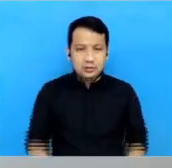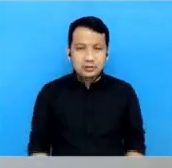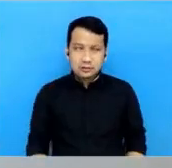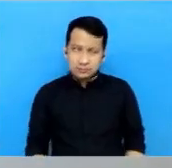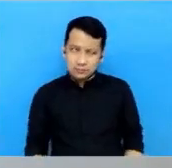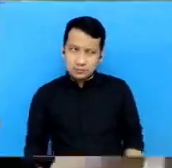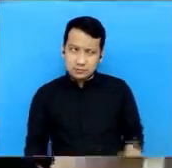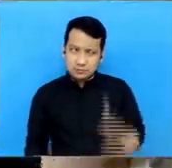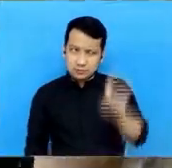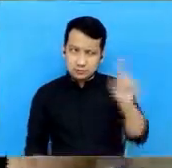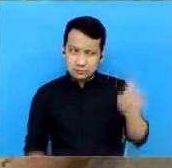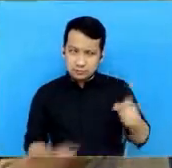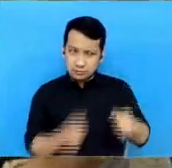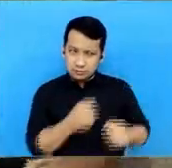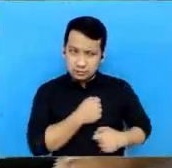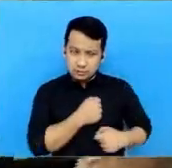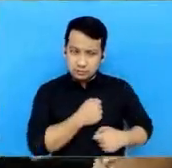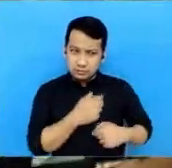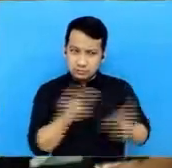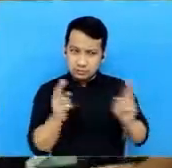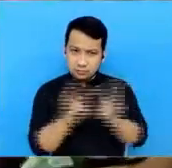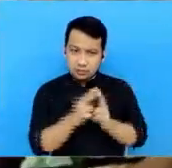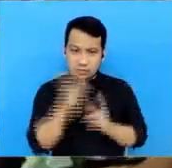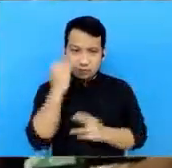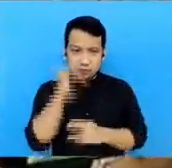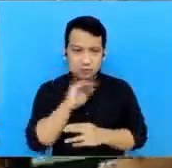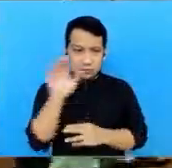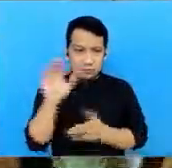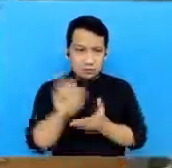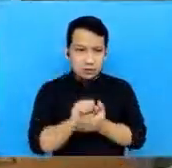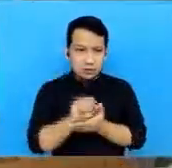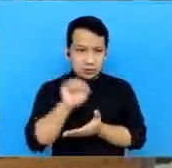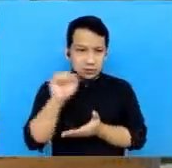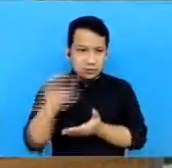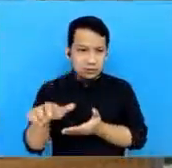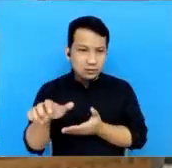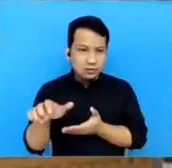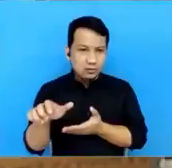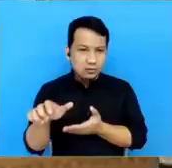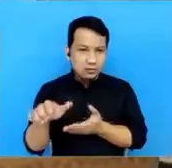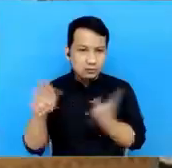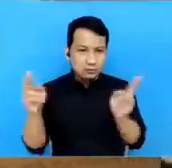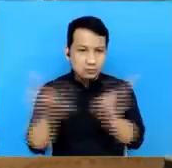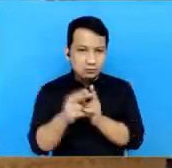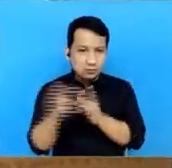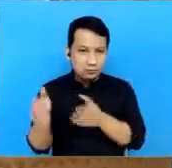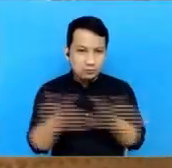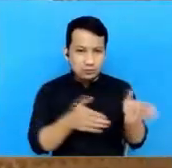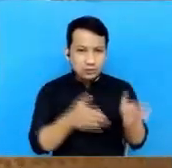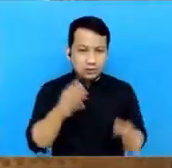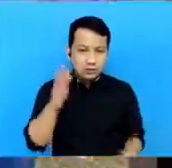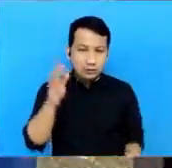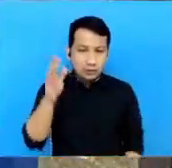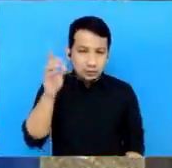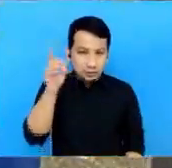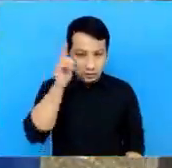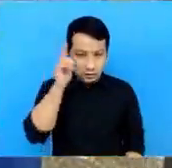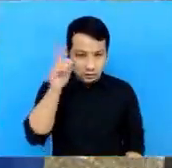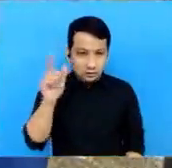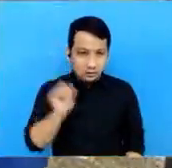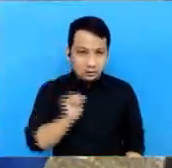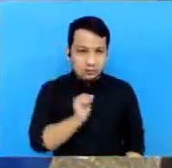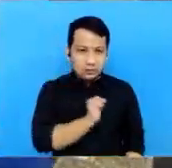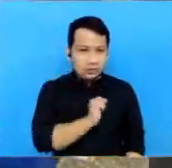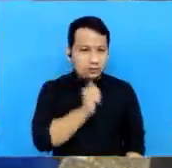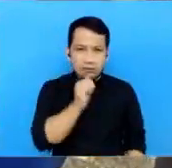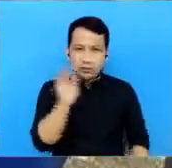Trillanes kung gusto ng pagkakaisa, bakit ibinasura ni Robredo ang unification plan ni Lacson? Giit din ni Trillanes, huwag nang ipilit ang